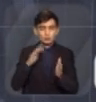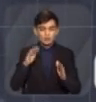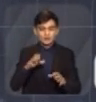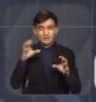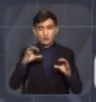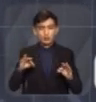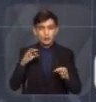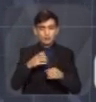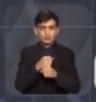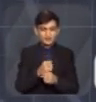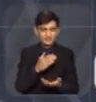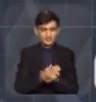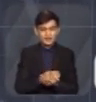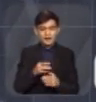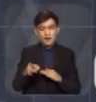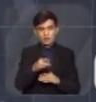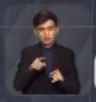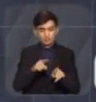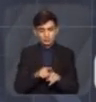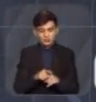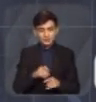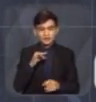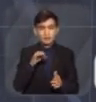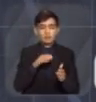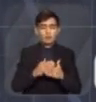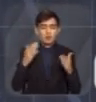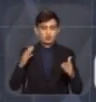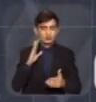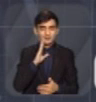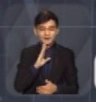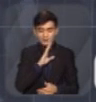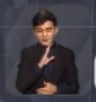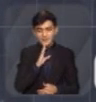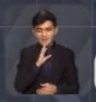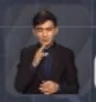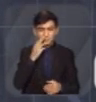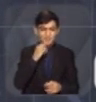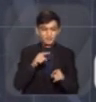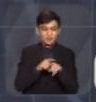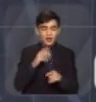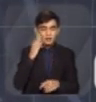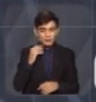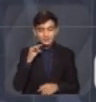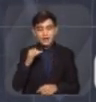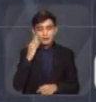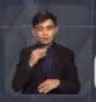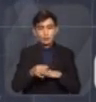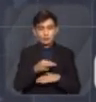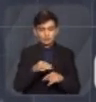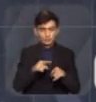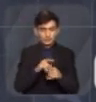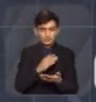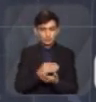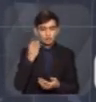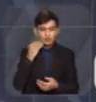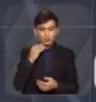закономерно сокращается в сельской местности. Больше всего безработных девушек и юношей в Алматы и Алматинской области. Не слишком отстала